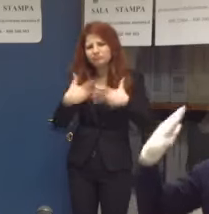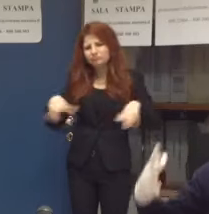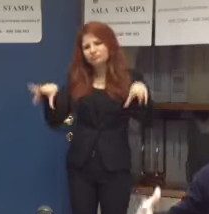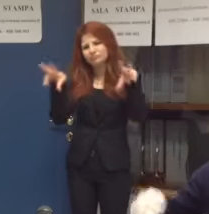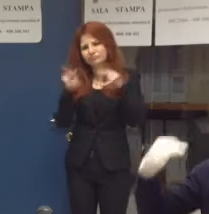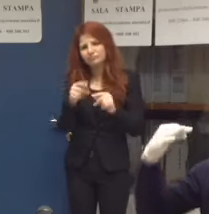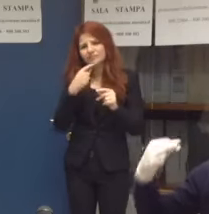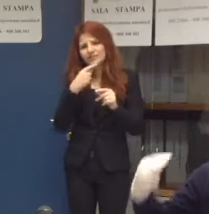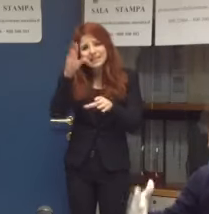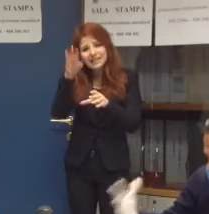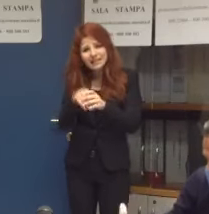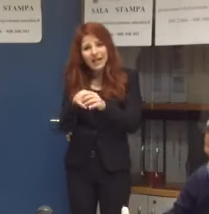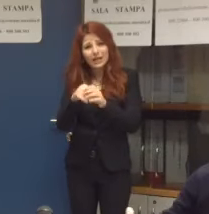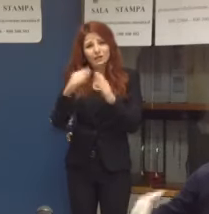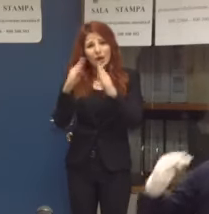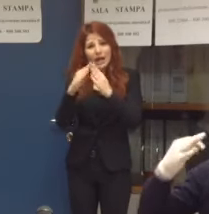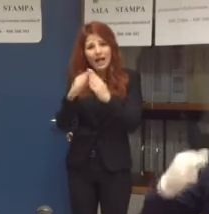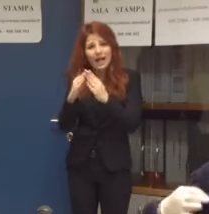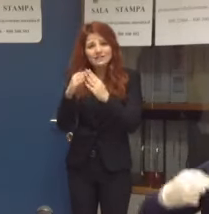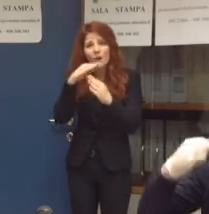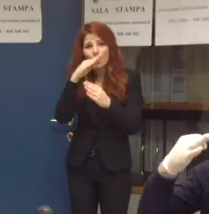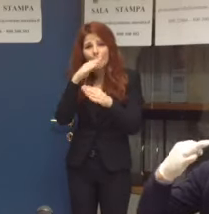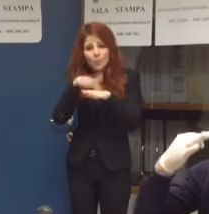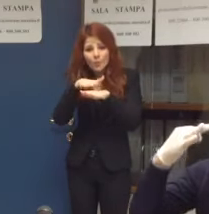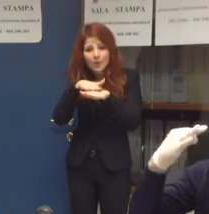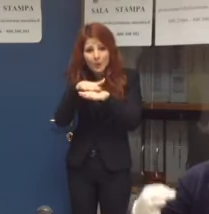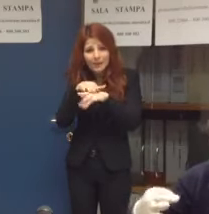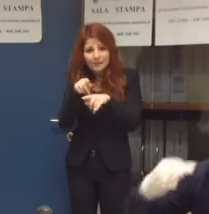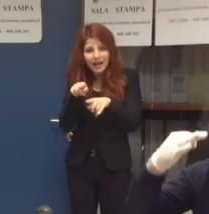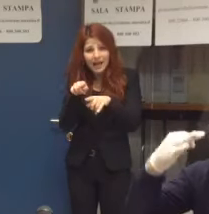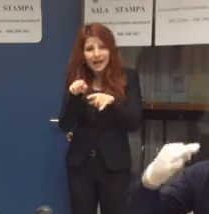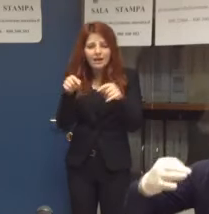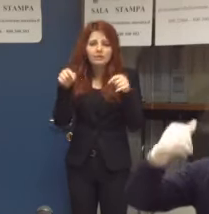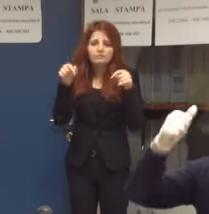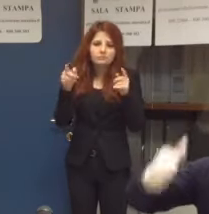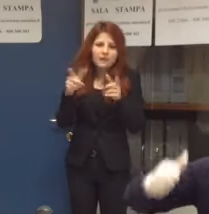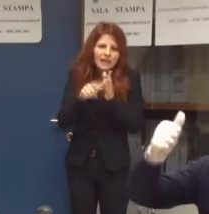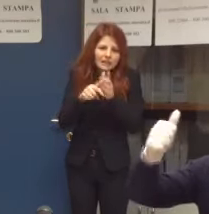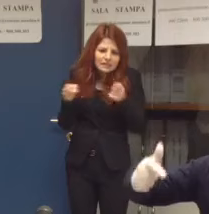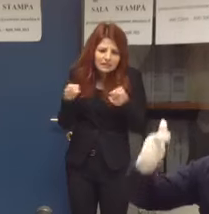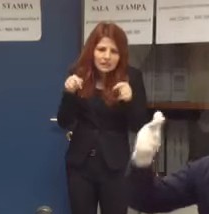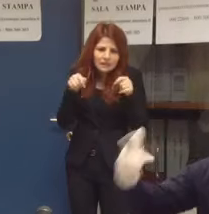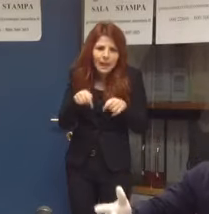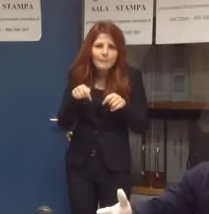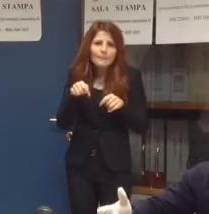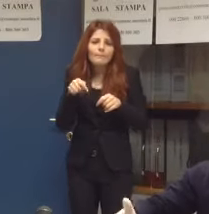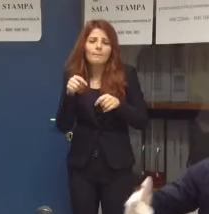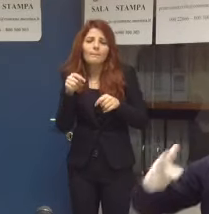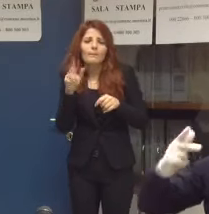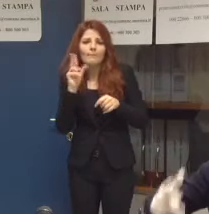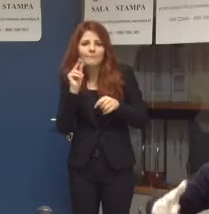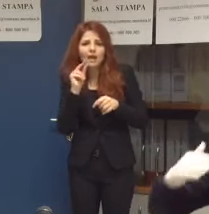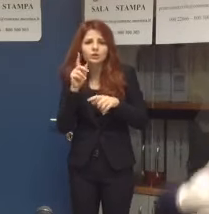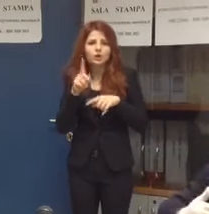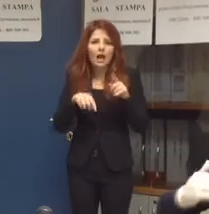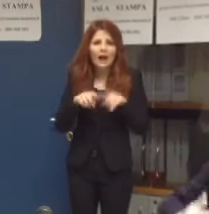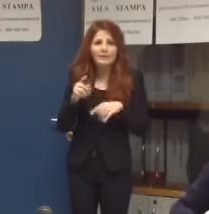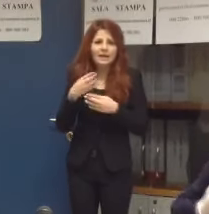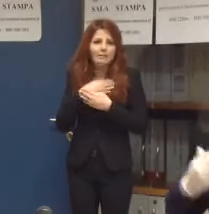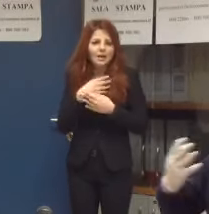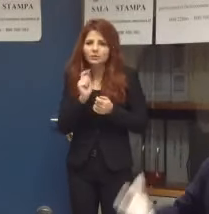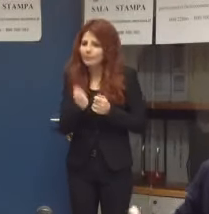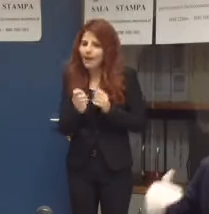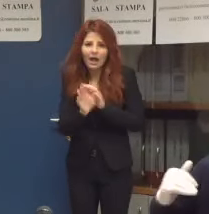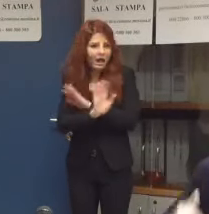immobili di proprietà del comune e per ora non deve pagare marzo, aprile e maggio, io vi dico che